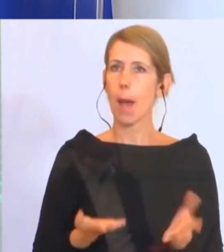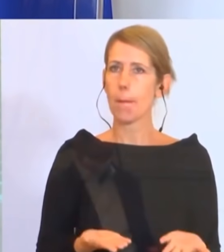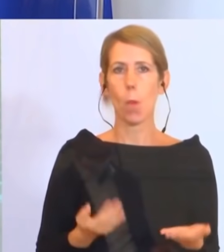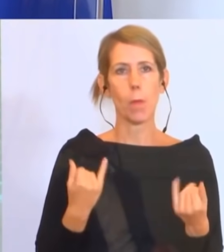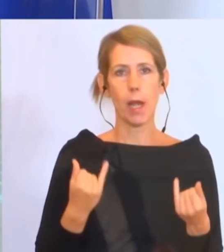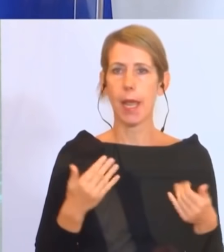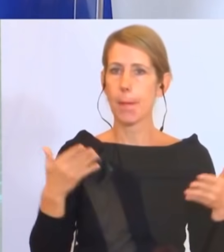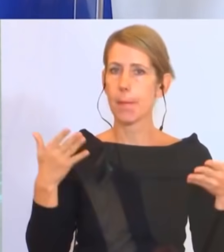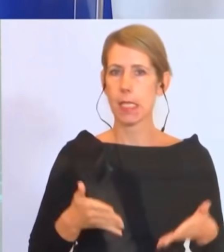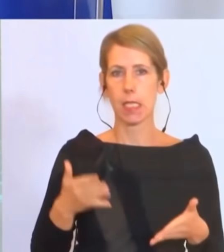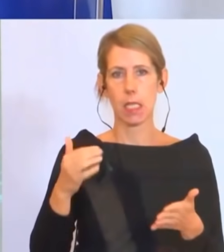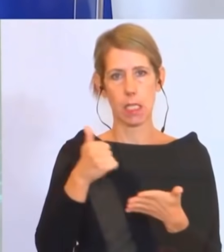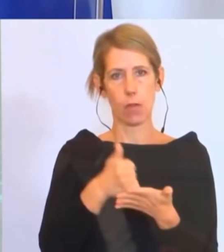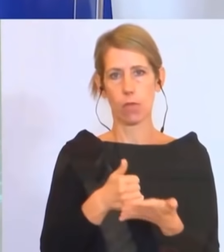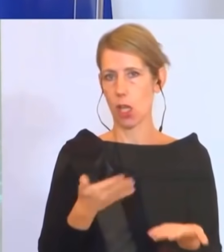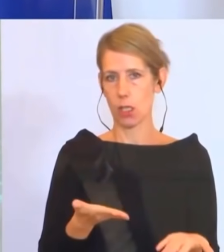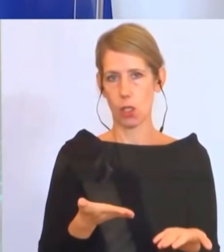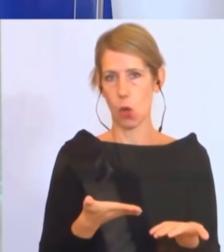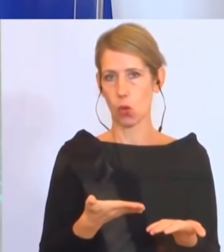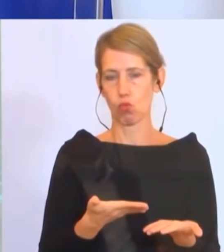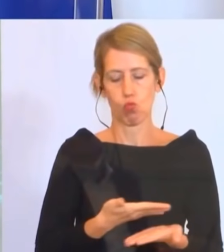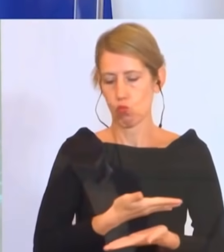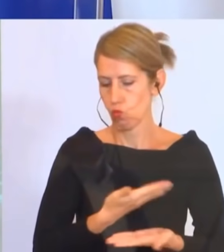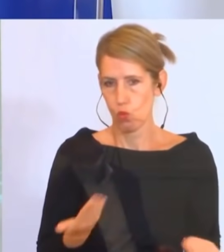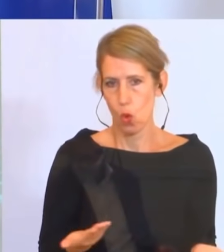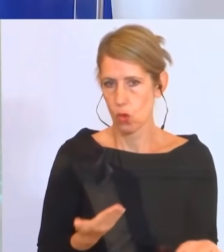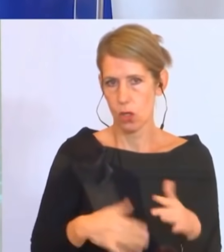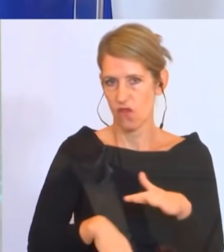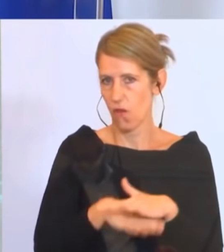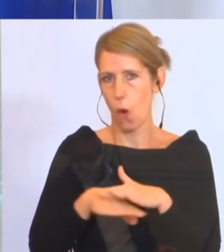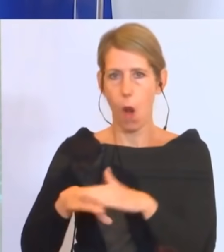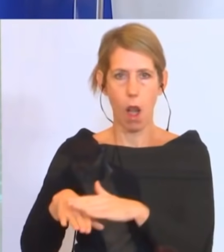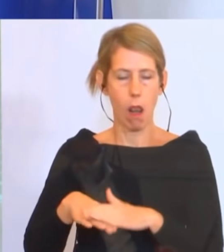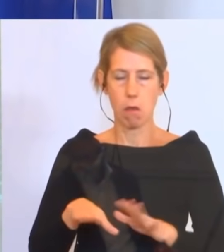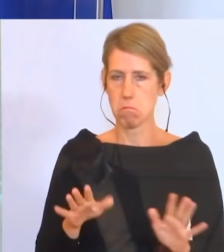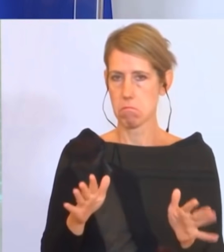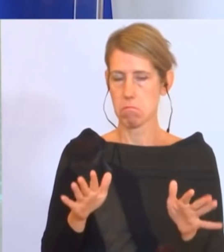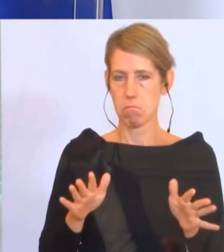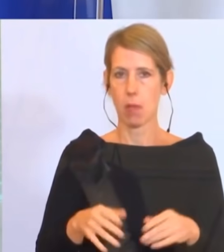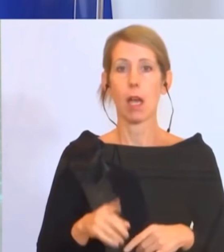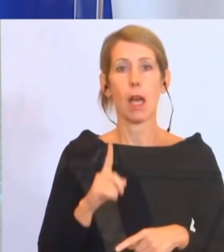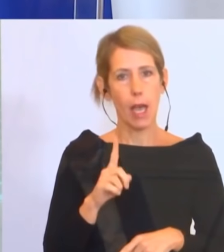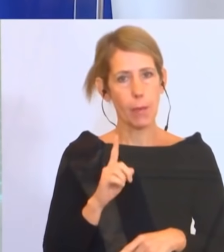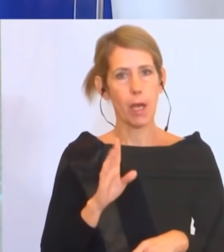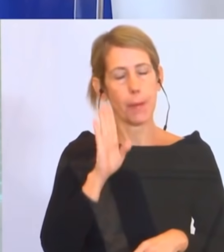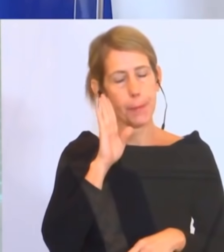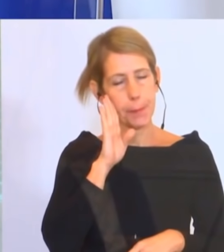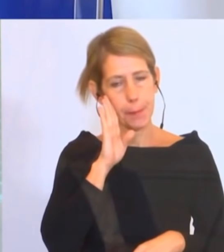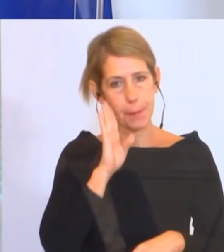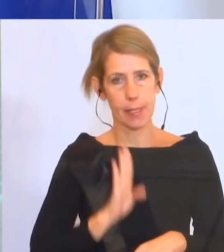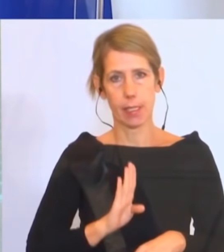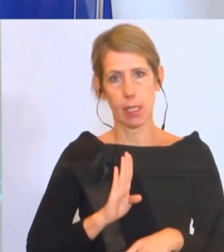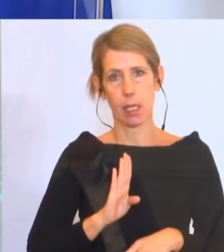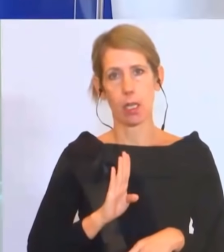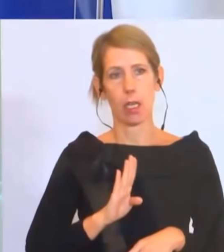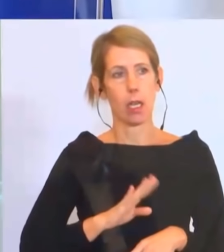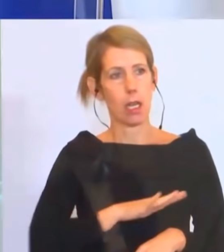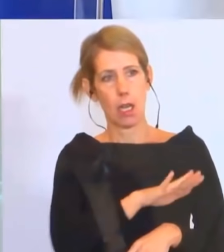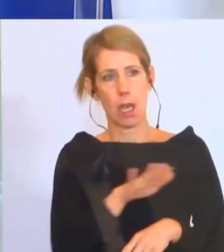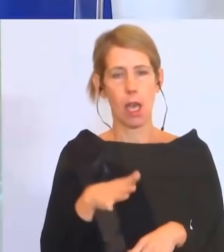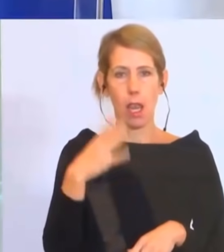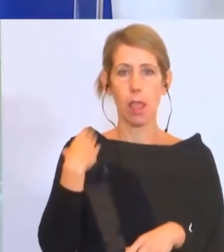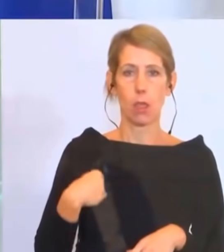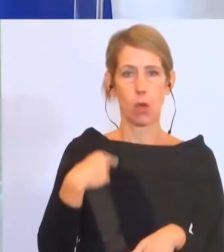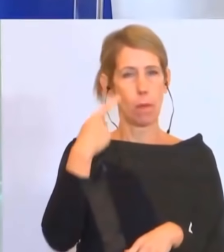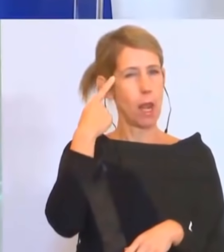den Intensivstationen. Die sind ja noch gar nicht ausgelastet. Aber ich bitte, dass wir uns alle noch einmal in